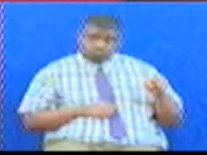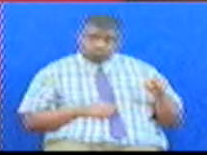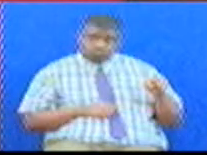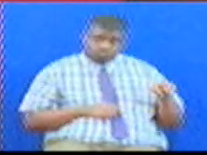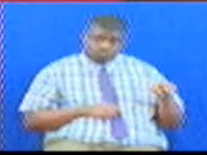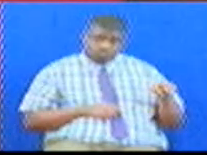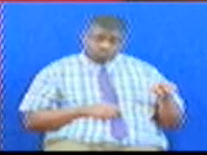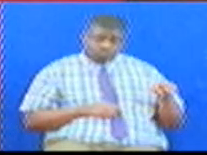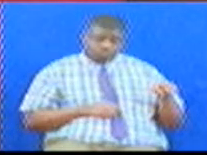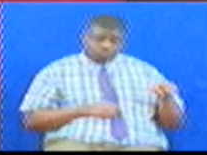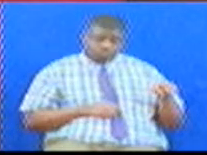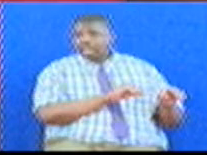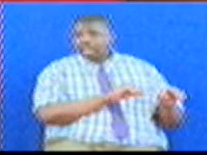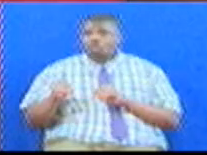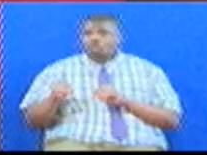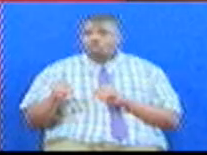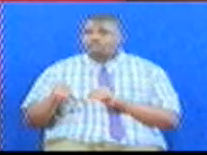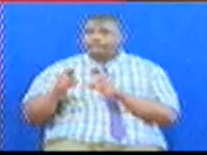mahakama ya rufaa.